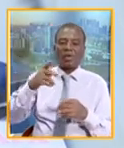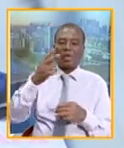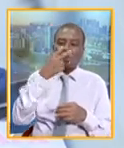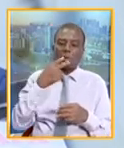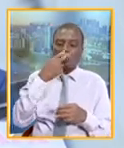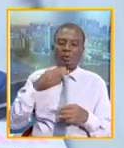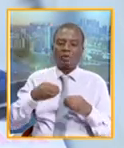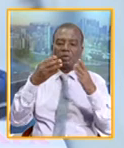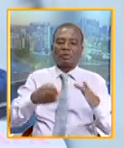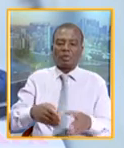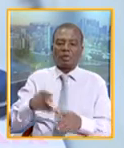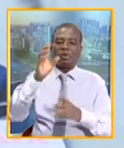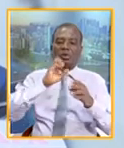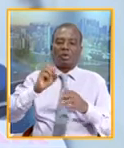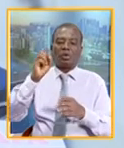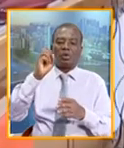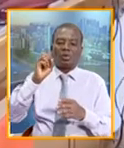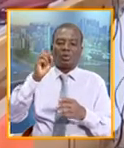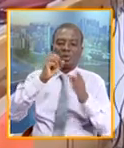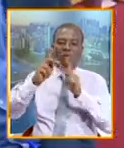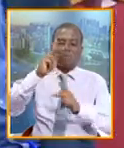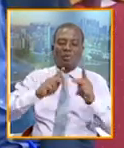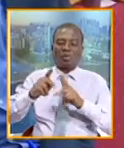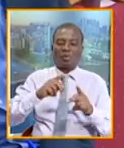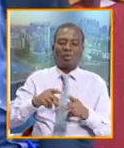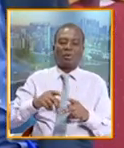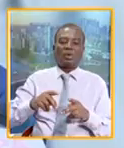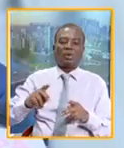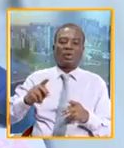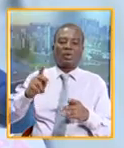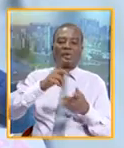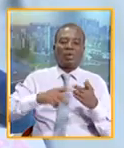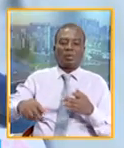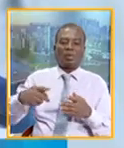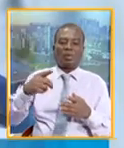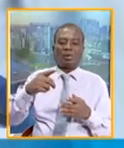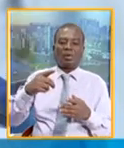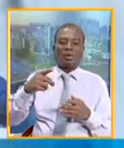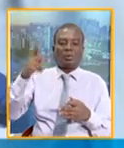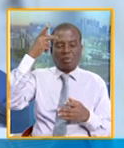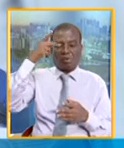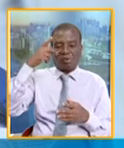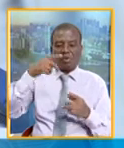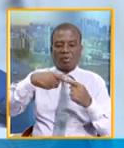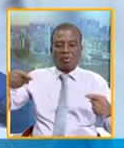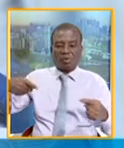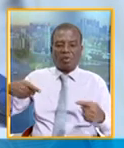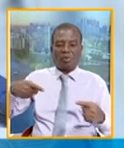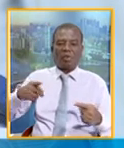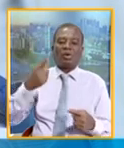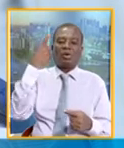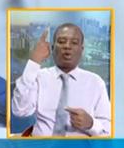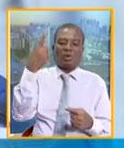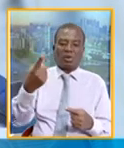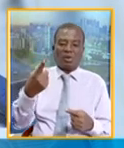rendre publiques leurs propositions pour la nouvelle commission. Les partis politiques d'opposition disent qu'un représentant